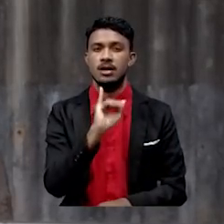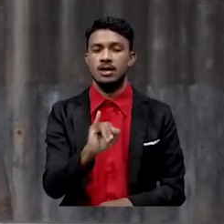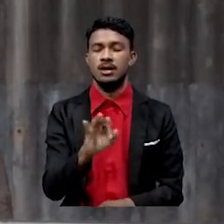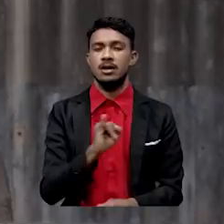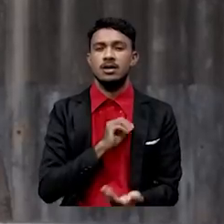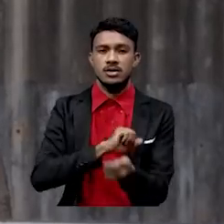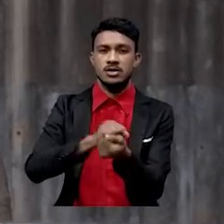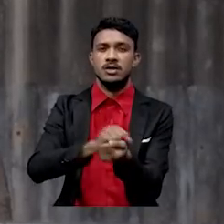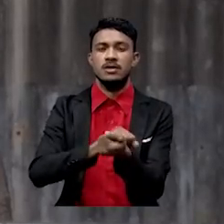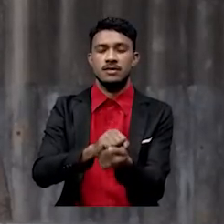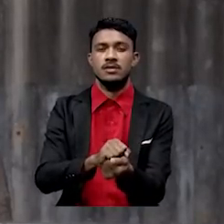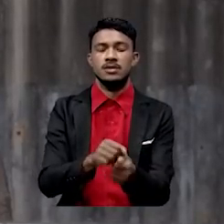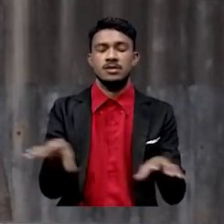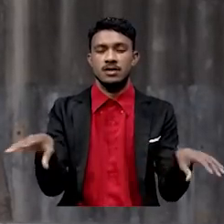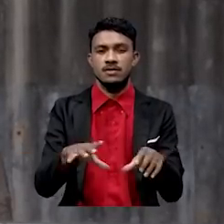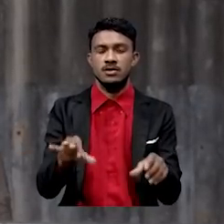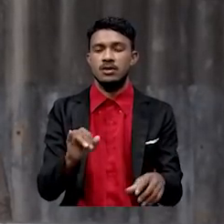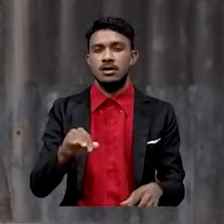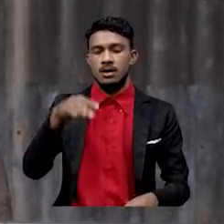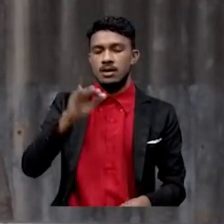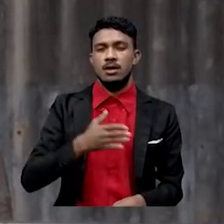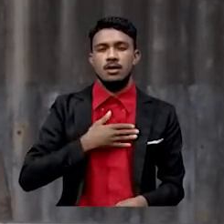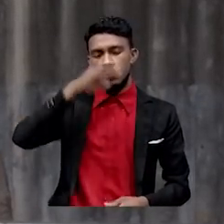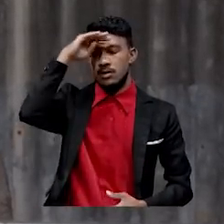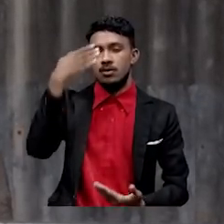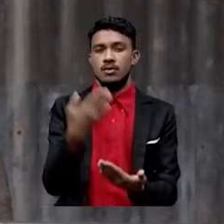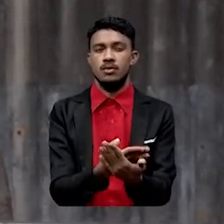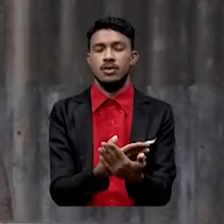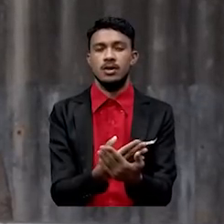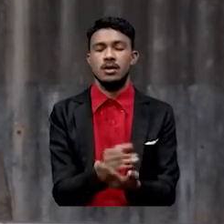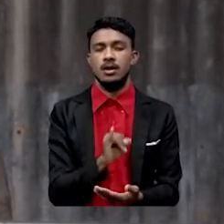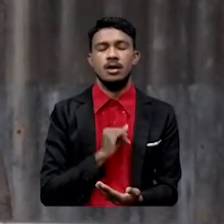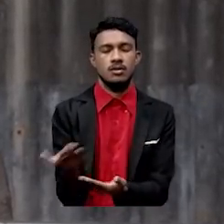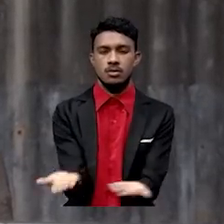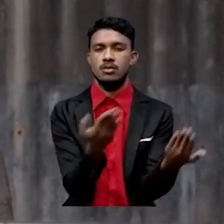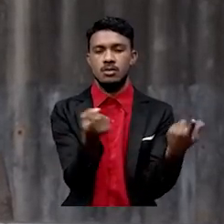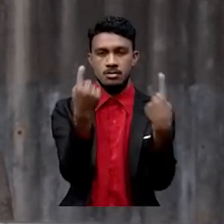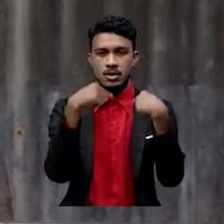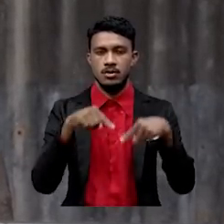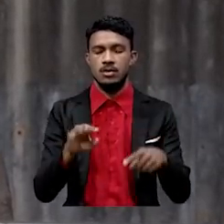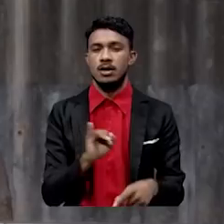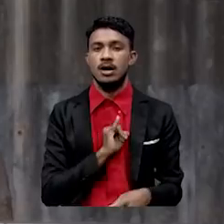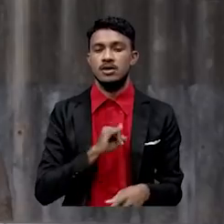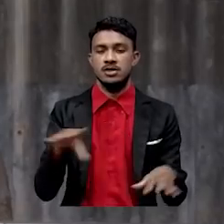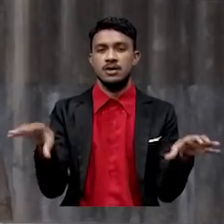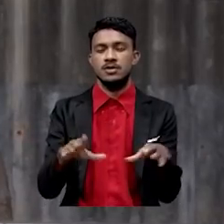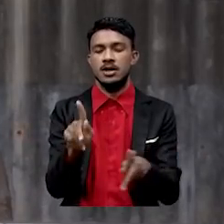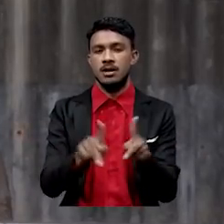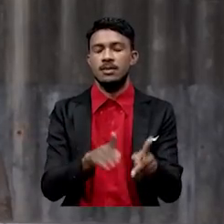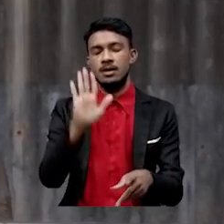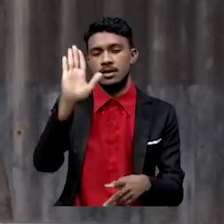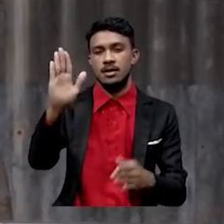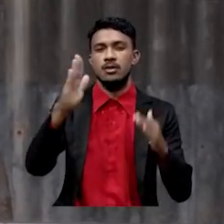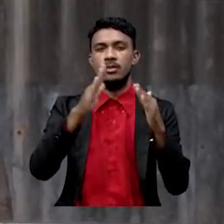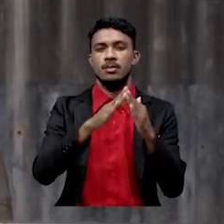dua heto dia. Hau nuan hau dori koto. Hau servisi ema ni uma hau hana dia kida hau